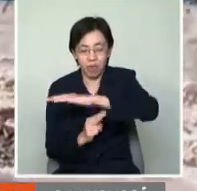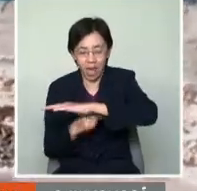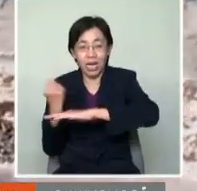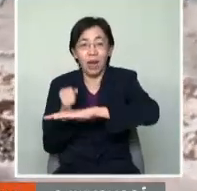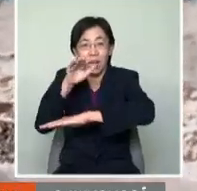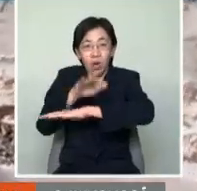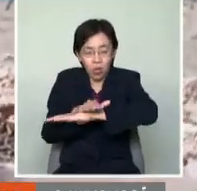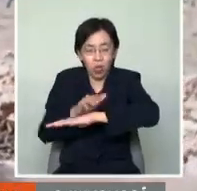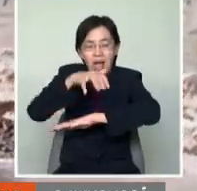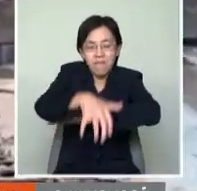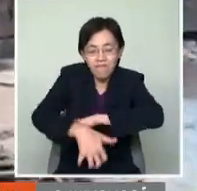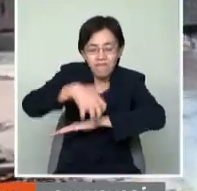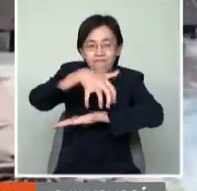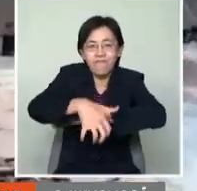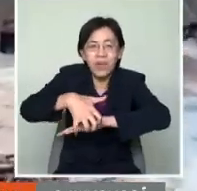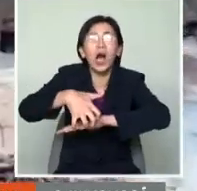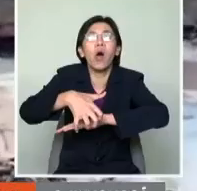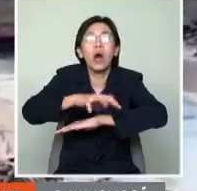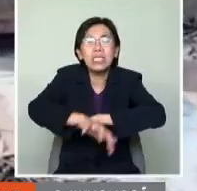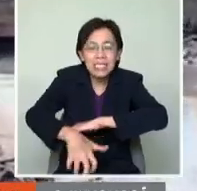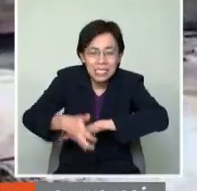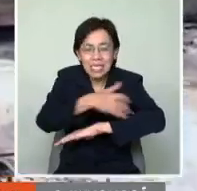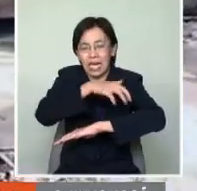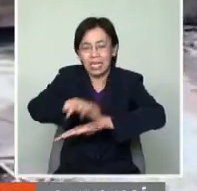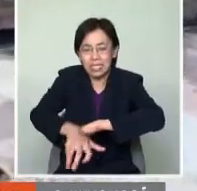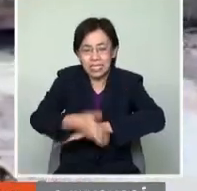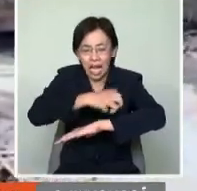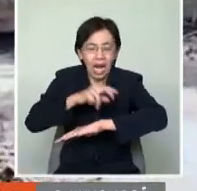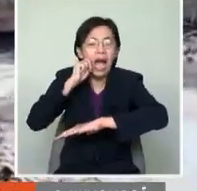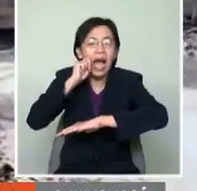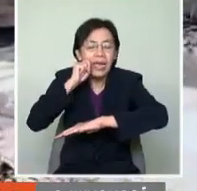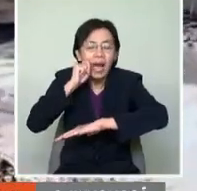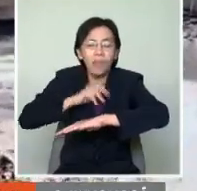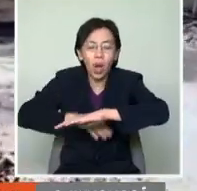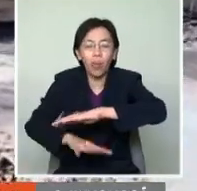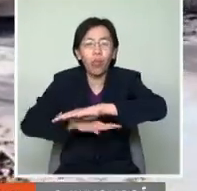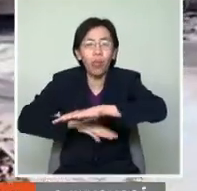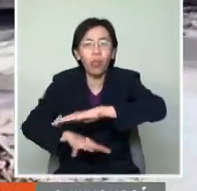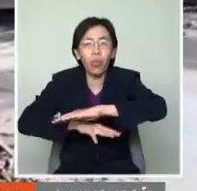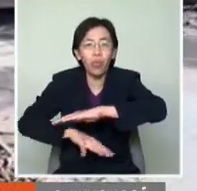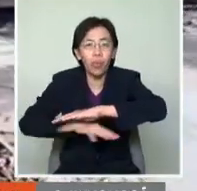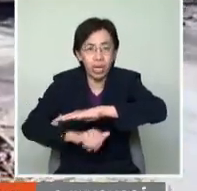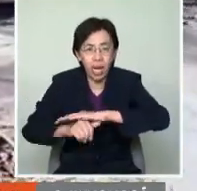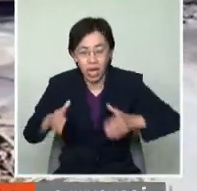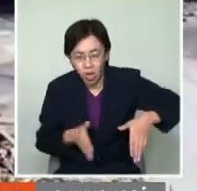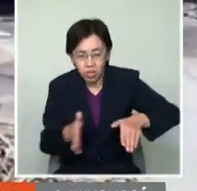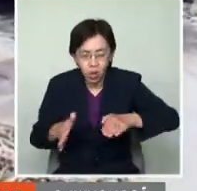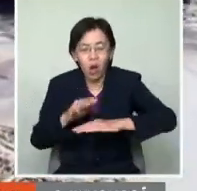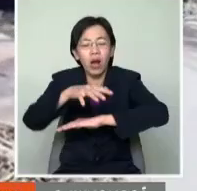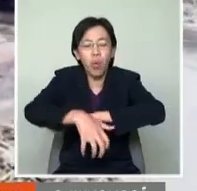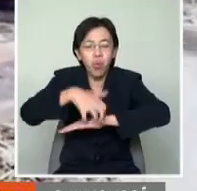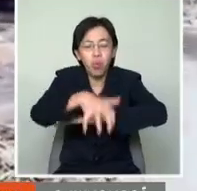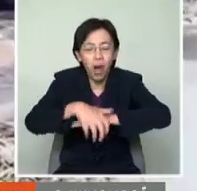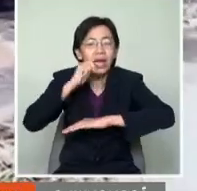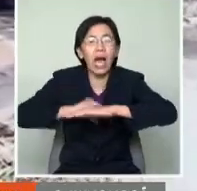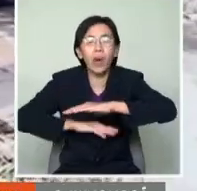เร่งตักเศษไม้ต่างๆที่กีดขวางทางน้ำบริเวณสะพานหมู่บ้านกกโอค่ะหลังจากที่ได้ลอกคลองในเบื้องต้นน้ำก็ไหล